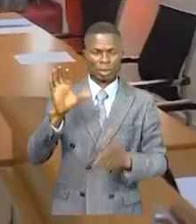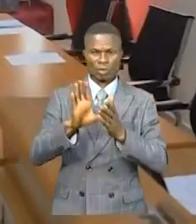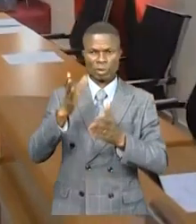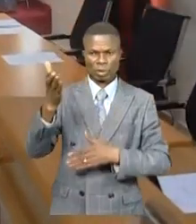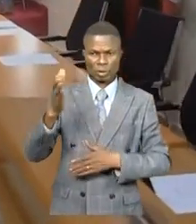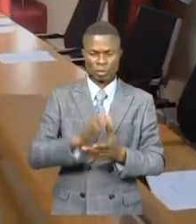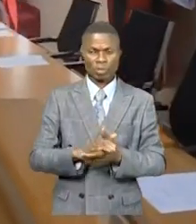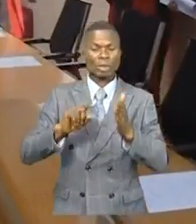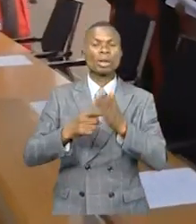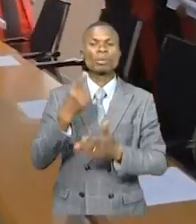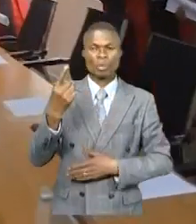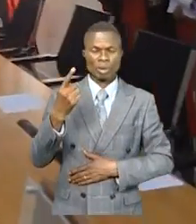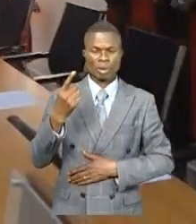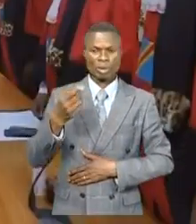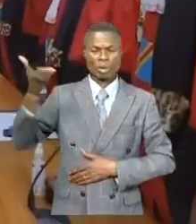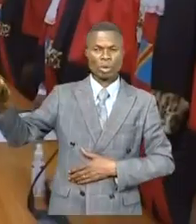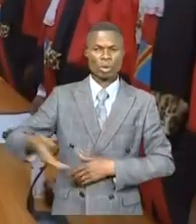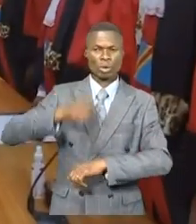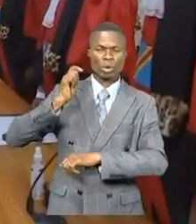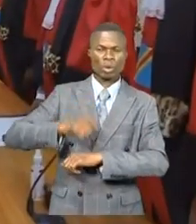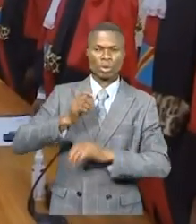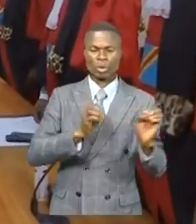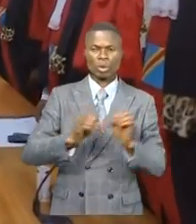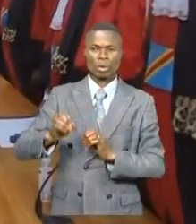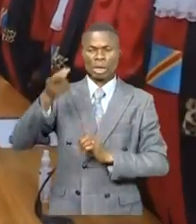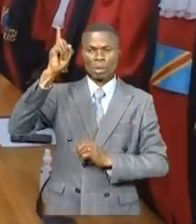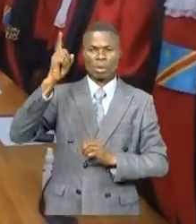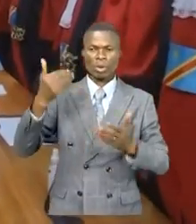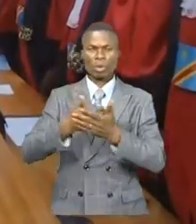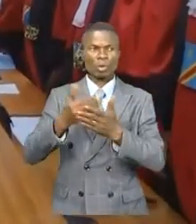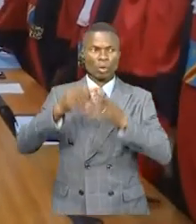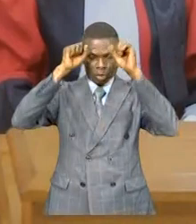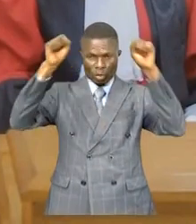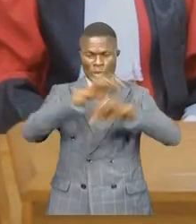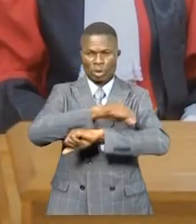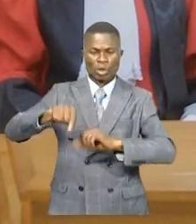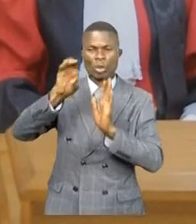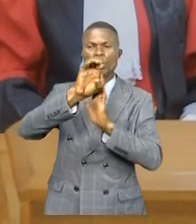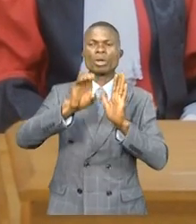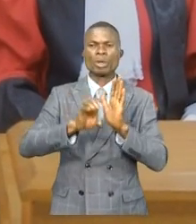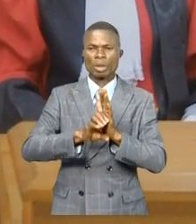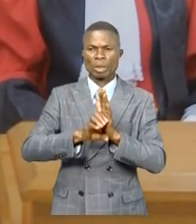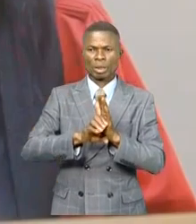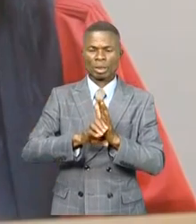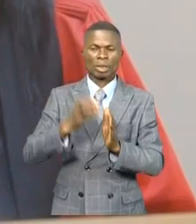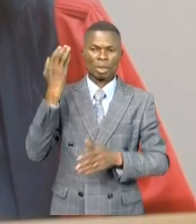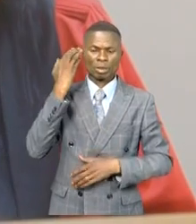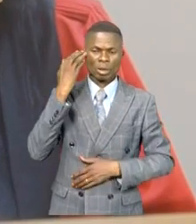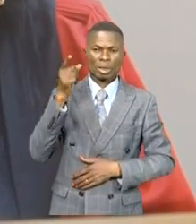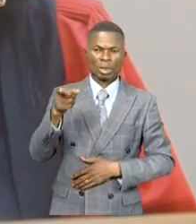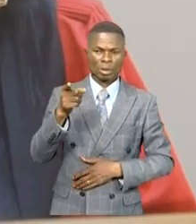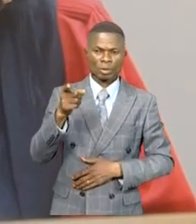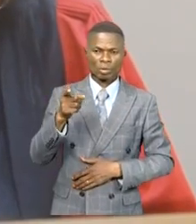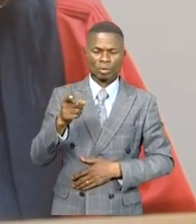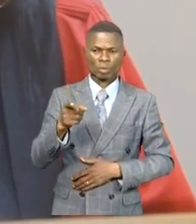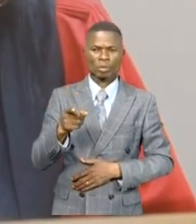C'est la toute première audience publique présidée par le tout nouveau président de la Cour constitutionnelle, Dieudonné Kalouba, qui a pris